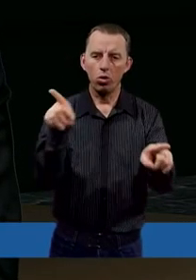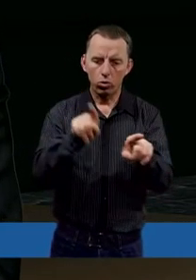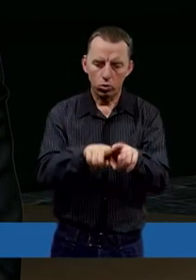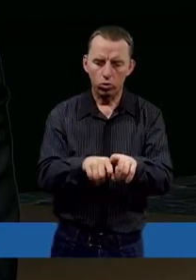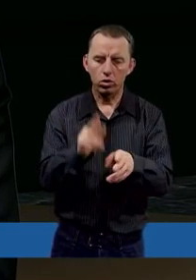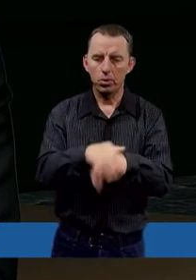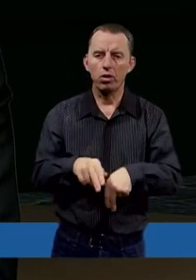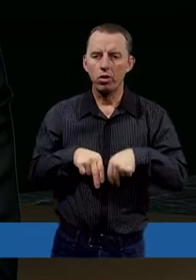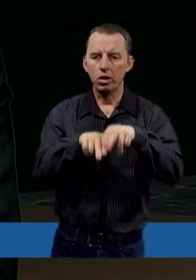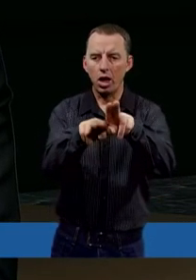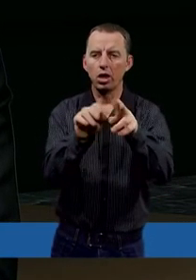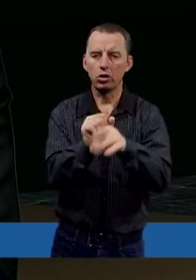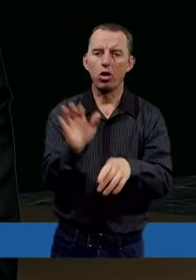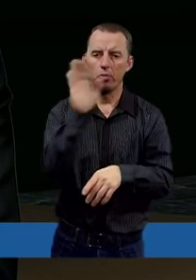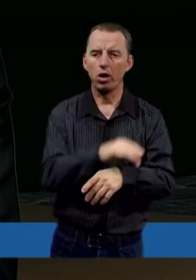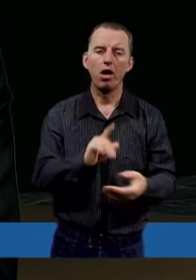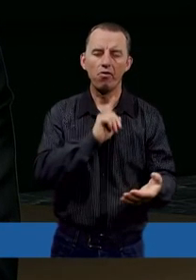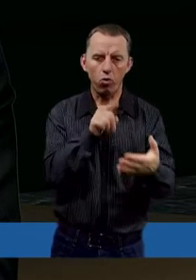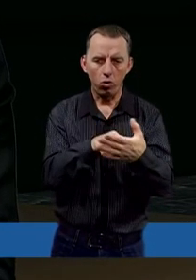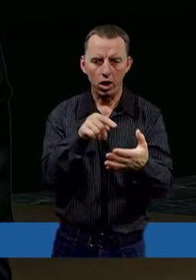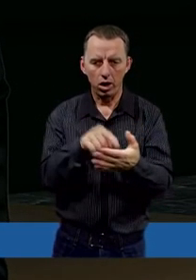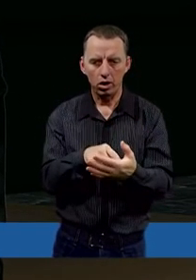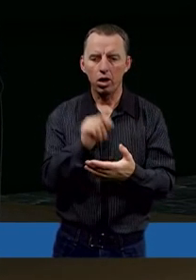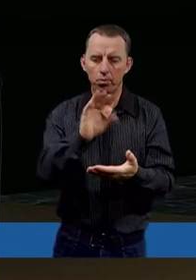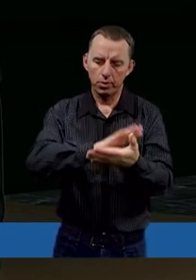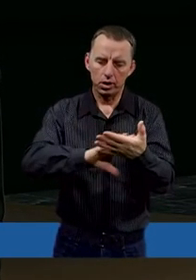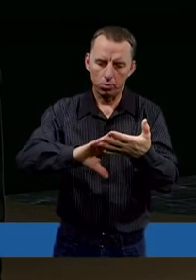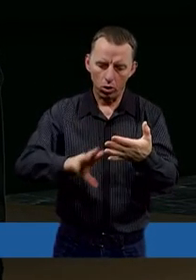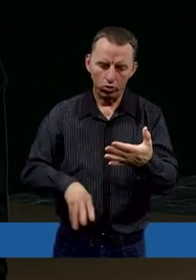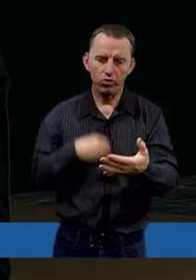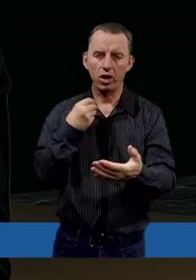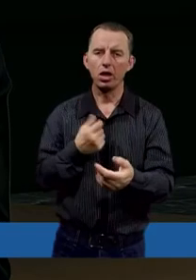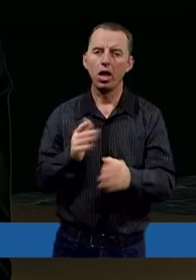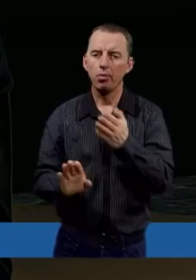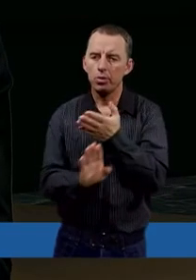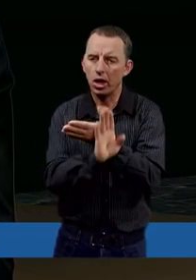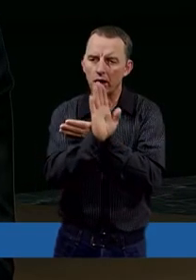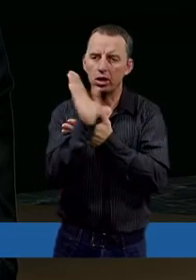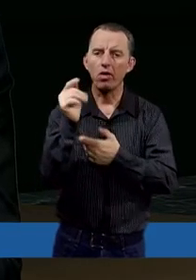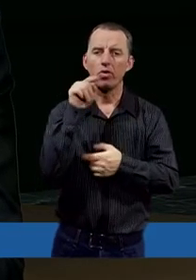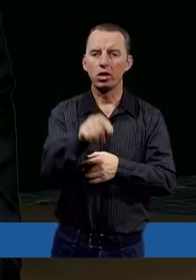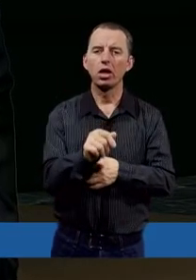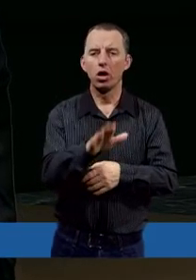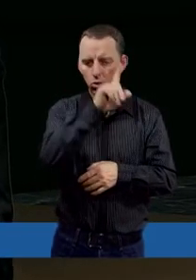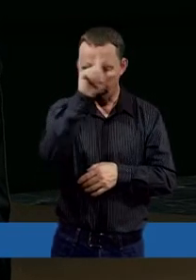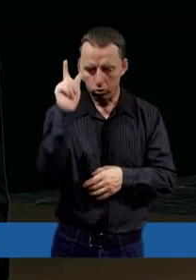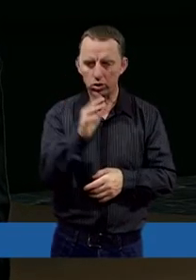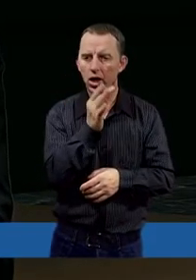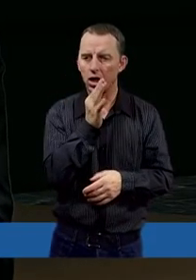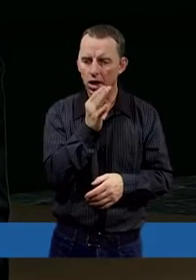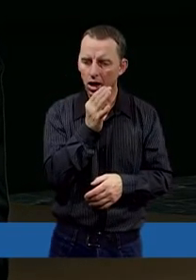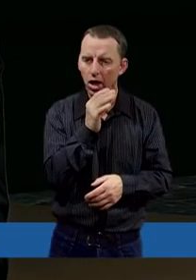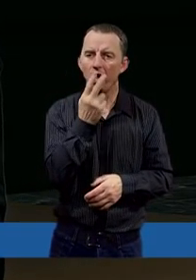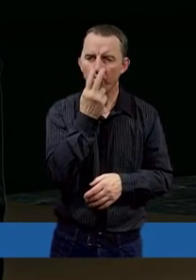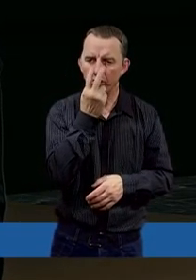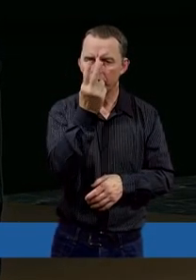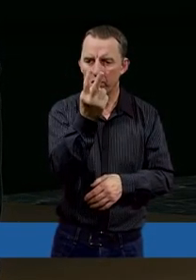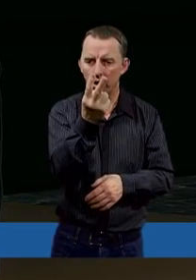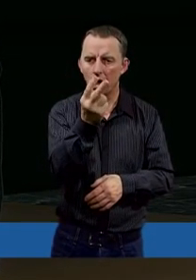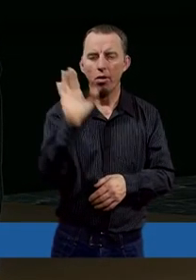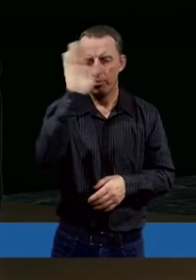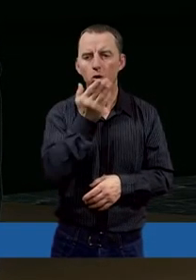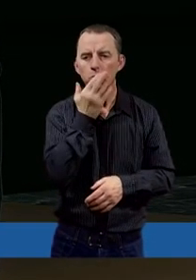do Boga. I właśnie, kiedy Pismo Święte przedstawia życie Izraela, to widzimy, że